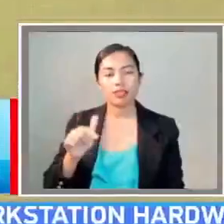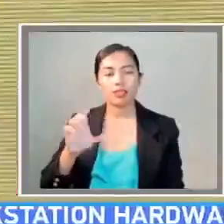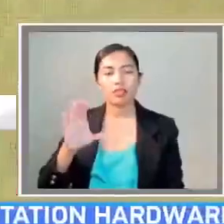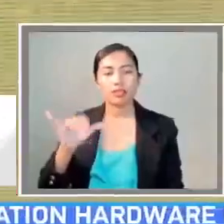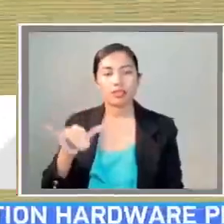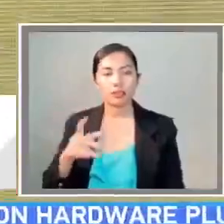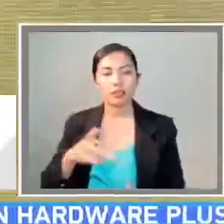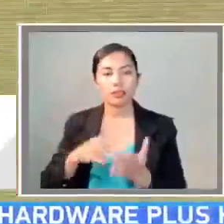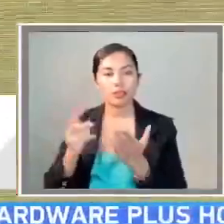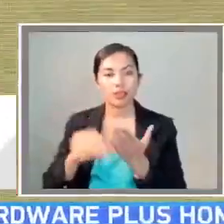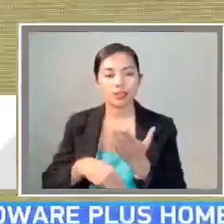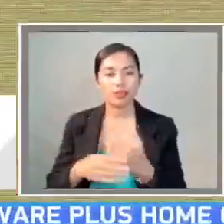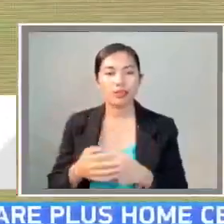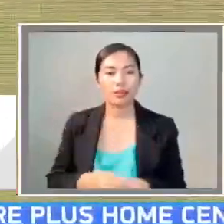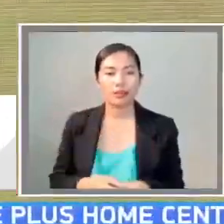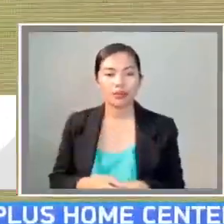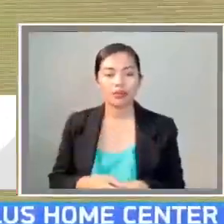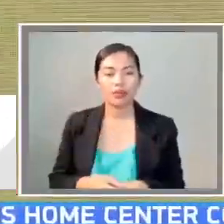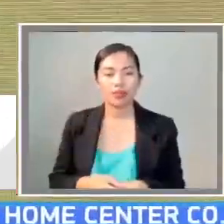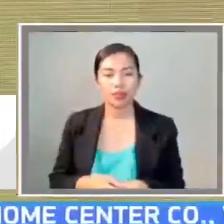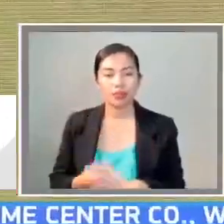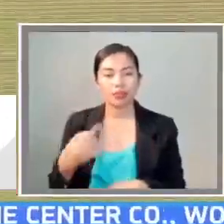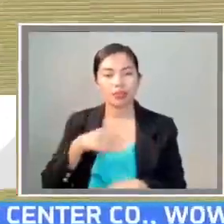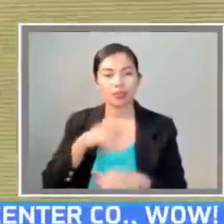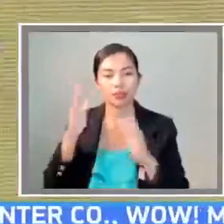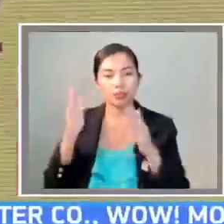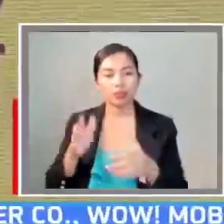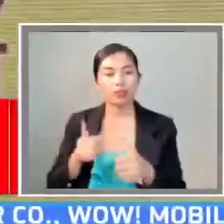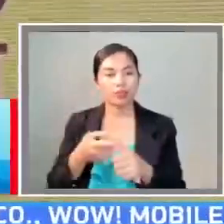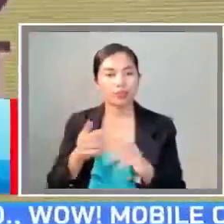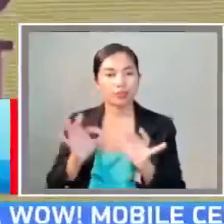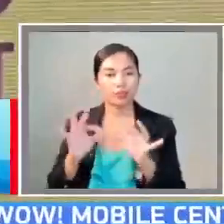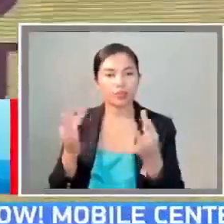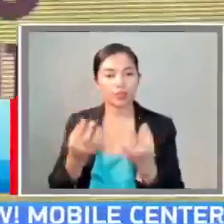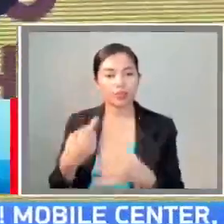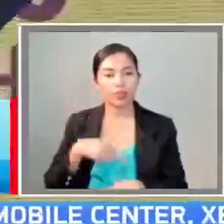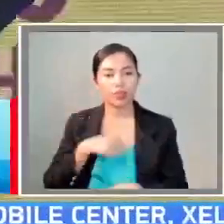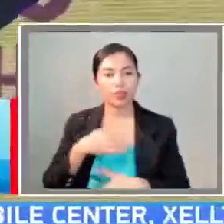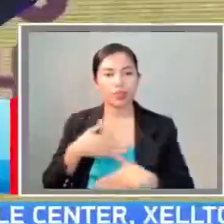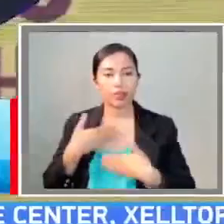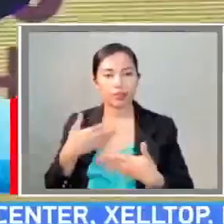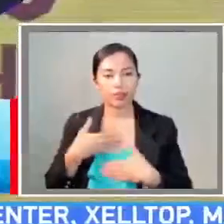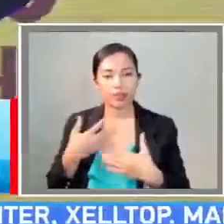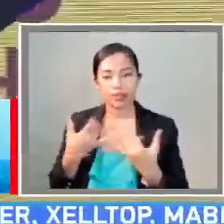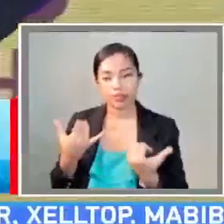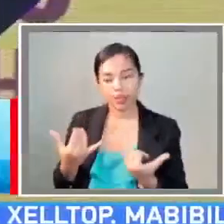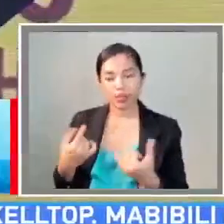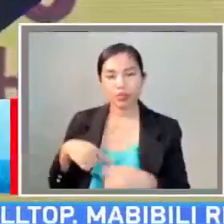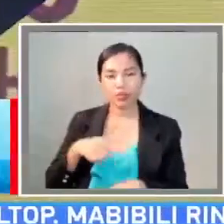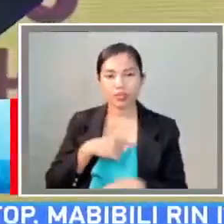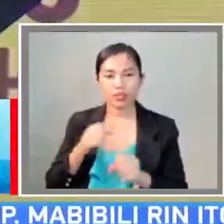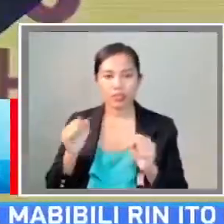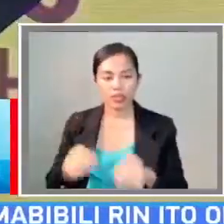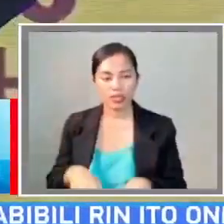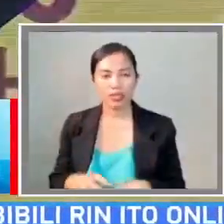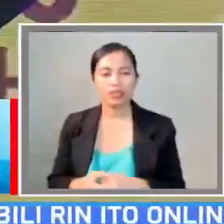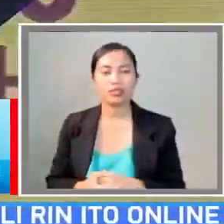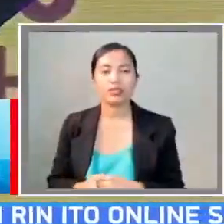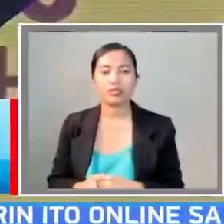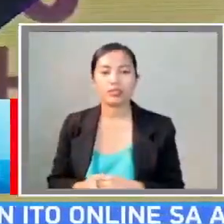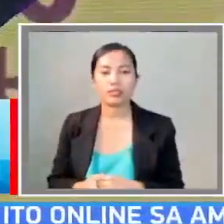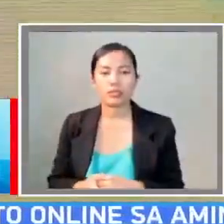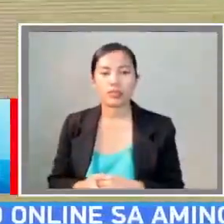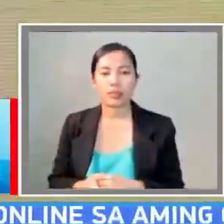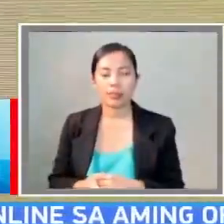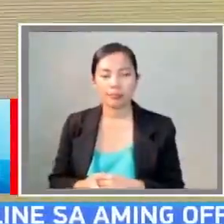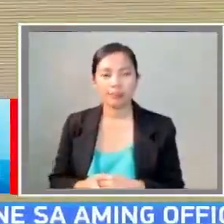Dong ang pamilya, kaya naman kinagagalang po namin na dahil po sa Alay Kapwa ay makakasulat po tayo ng magandang storya nila ng